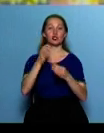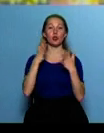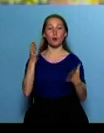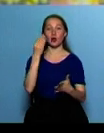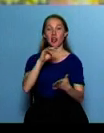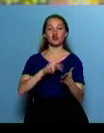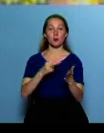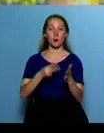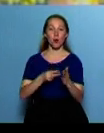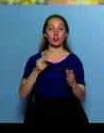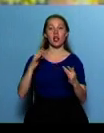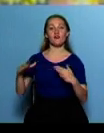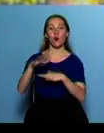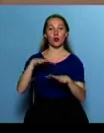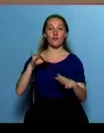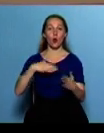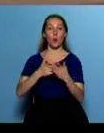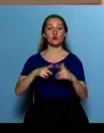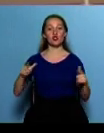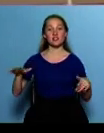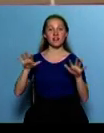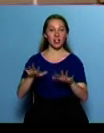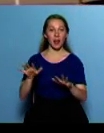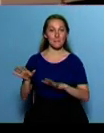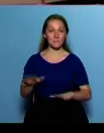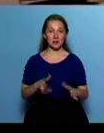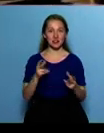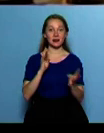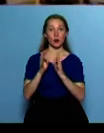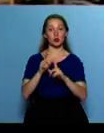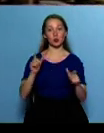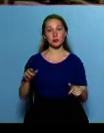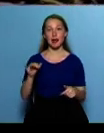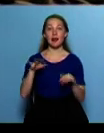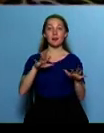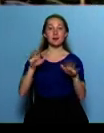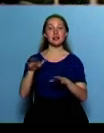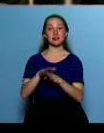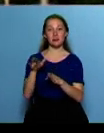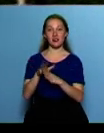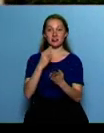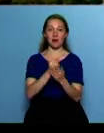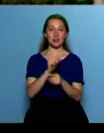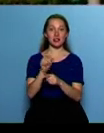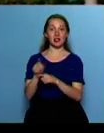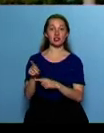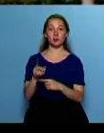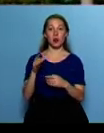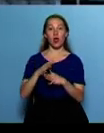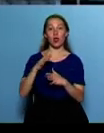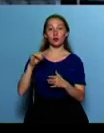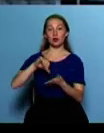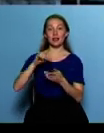проекты и дворовых территорий, и общественных пространств. Между тем, не все подрядчики и власти на местах справились со своими задачами. Кое-где участие в